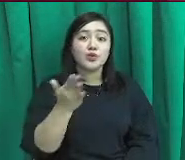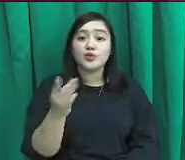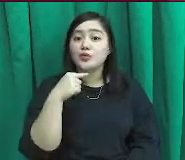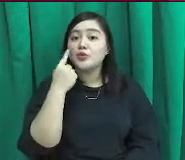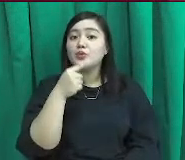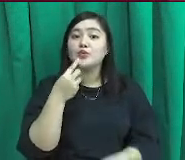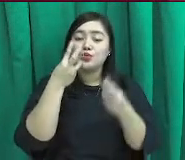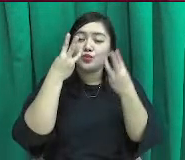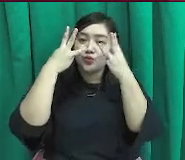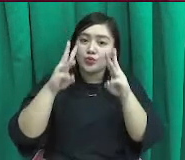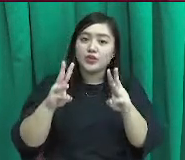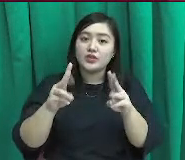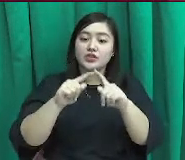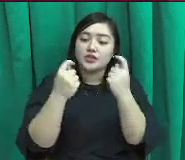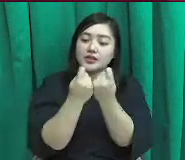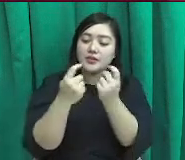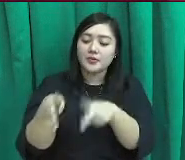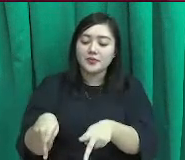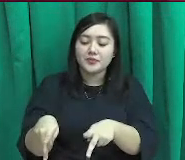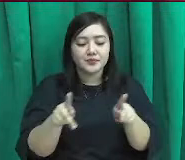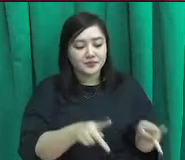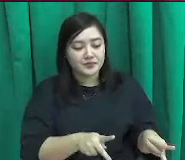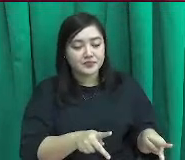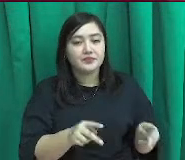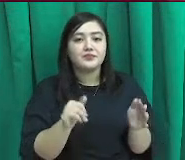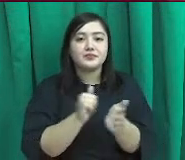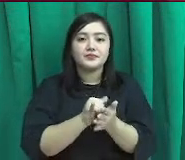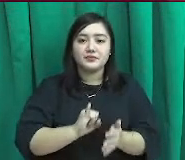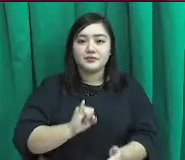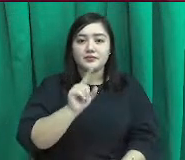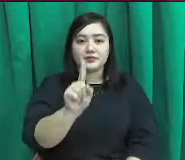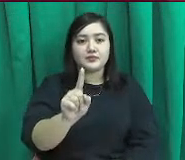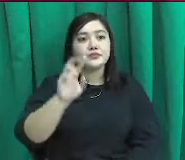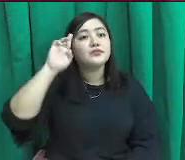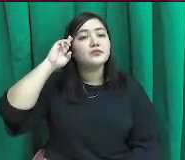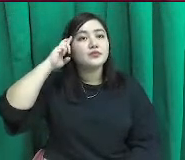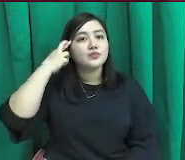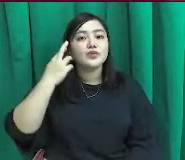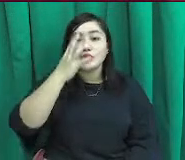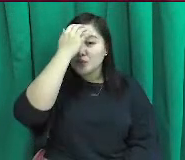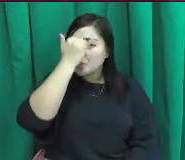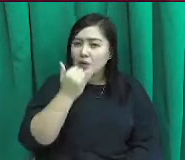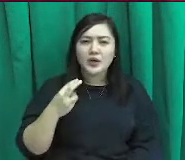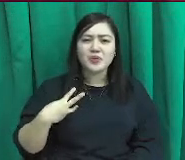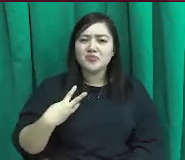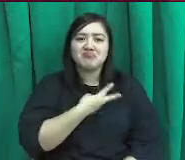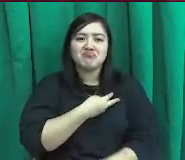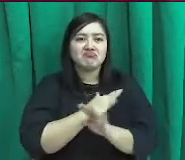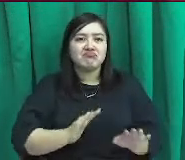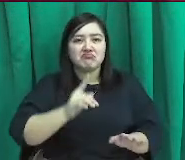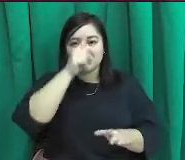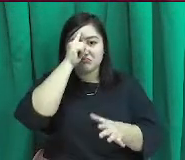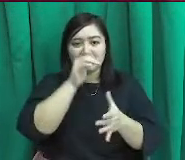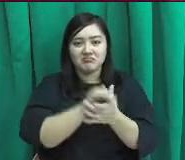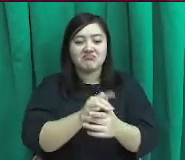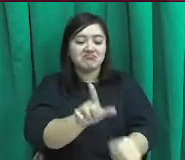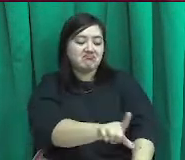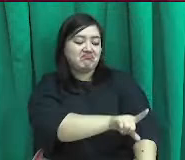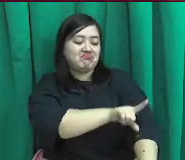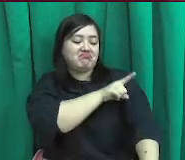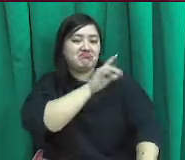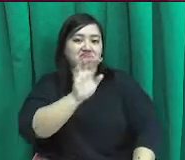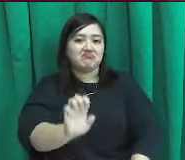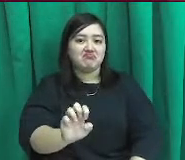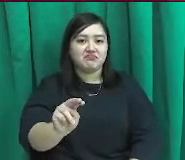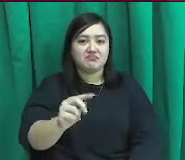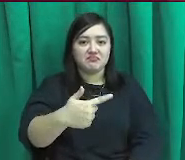mga kabataan ngayon, hindi iyan ay isa sa mga kadahilanan kung bakit hindi tayo naniniwala sa long engagement. Yeah. Para daw makilala nila ng